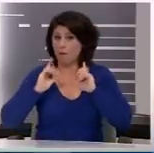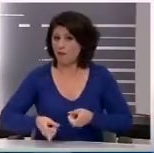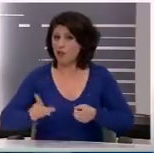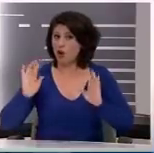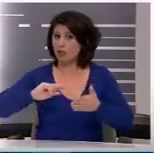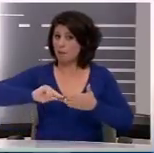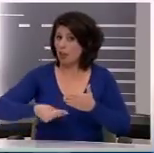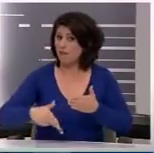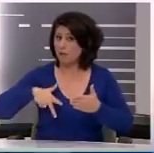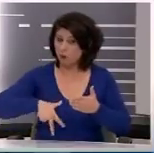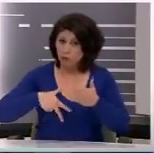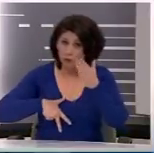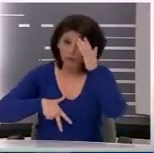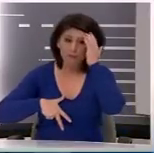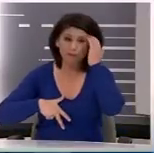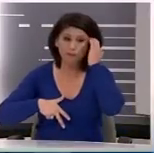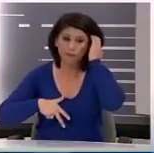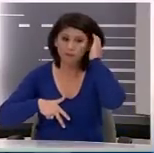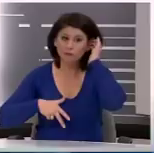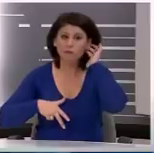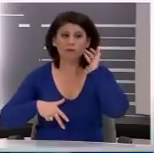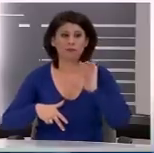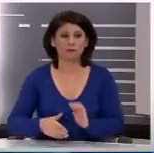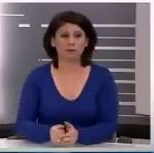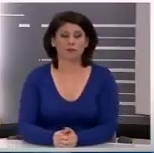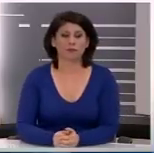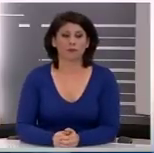χωρίς υπογραφή υπουργού και χωρίς